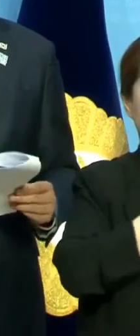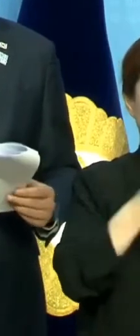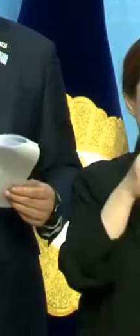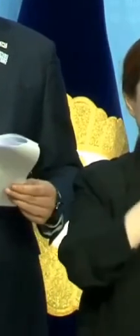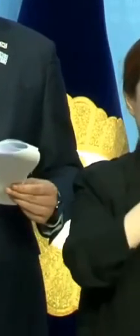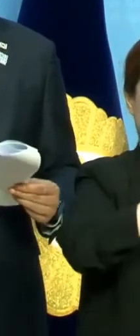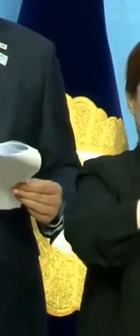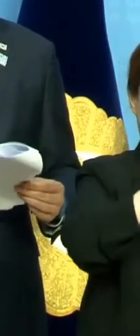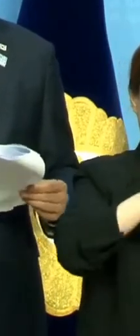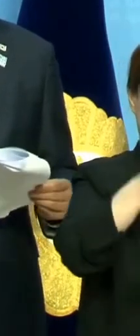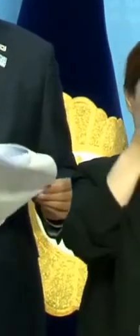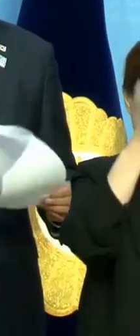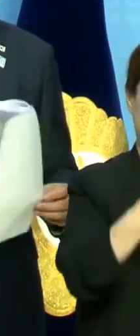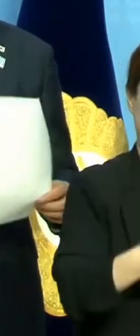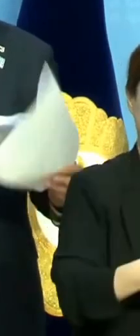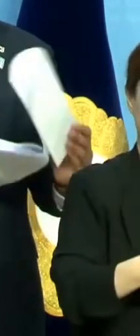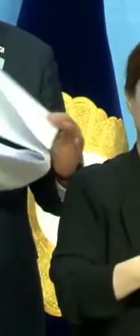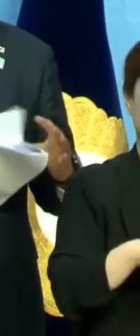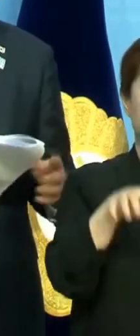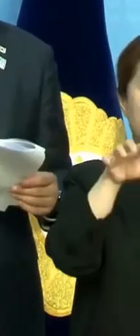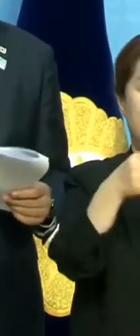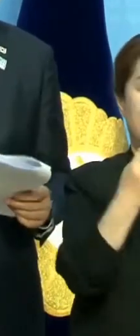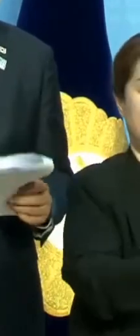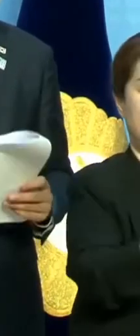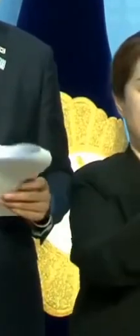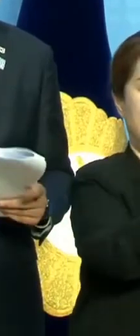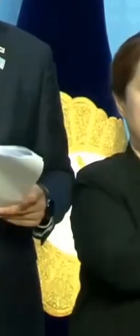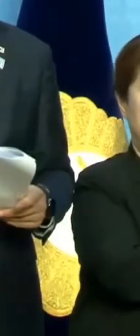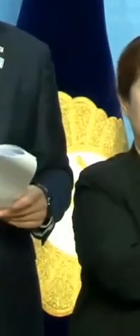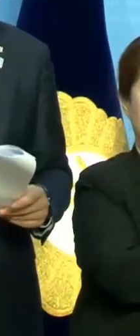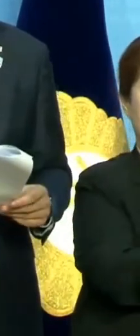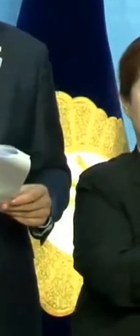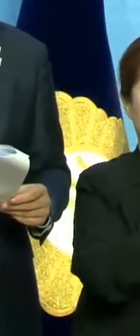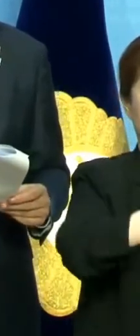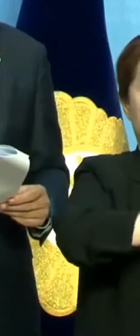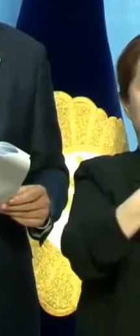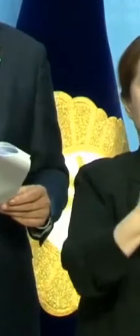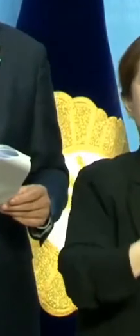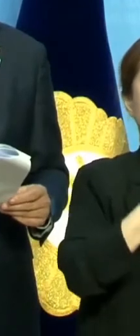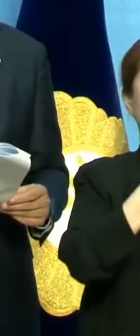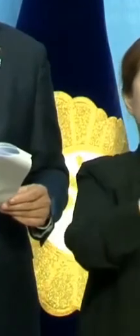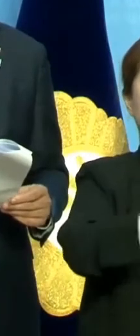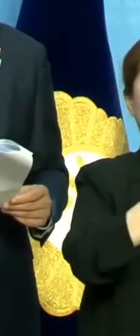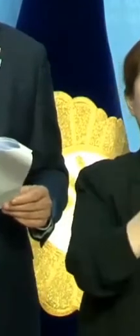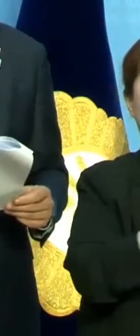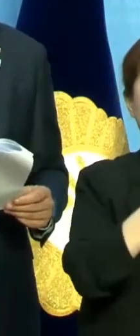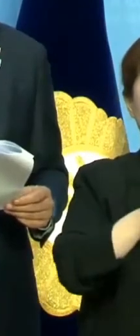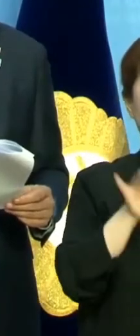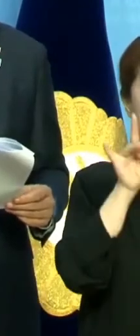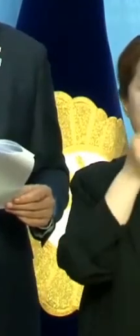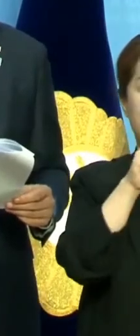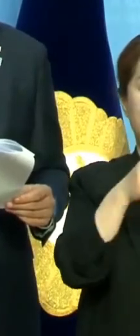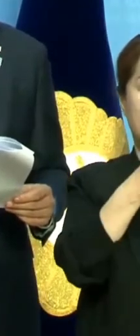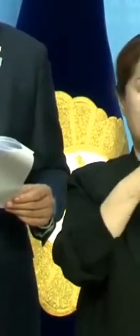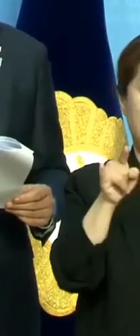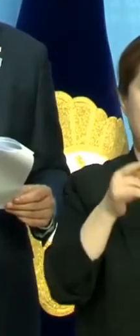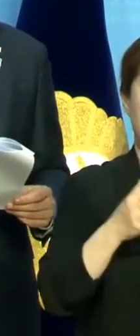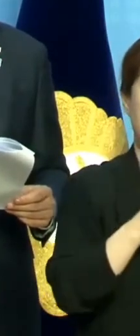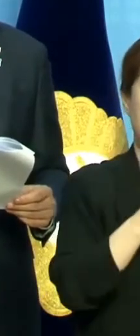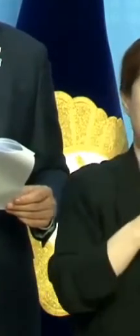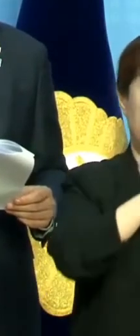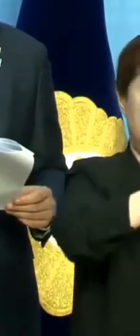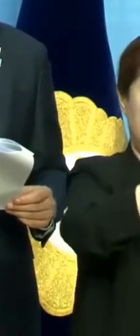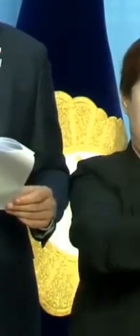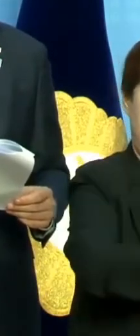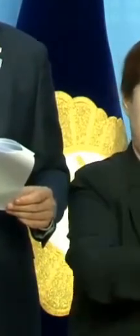보냈습니다. 숙소에서 나온 고 선수는 현대건설에 트레이드를 요청하였습니다. 그러자 현대건설은 트레이드를